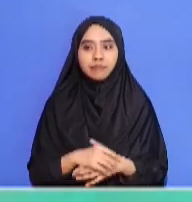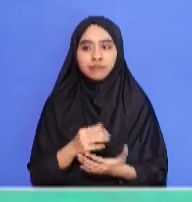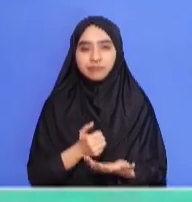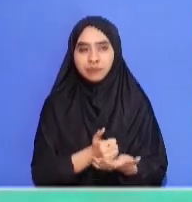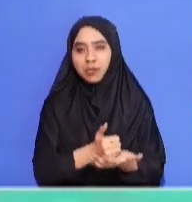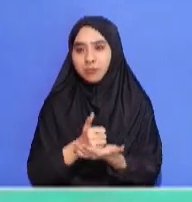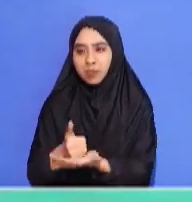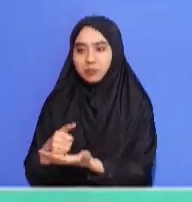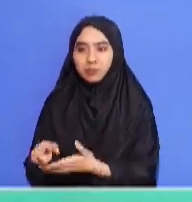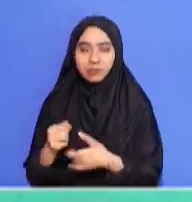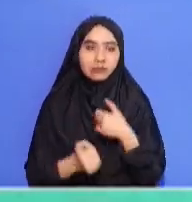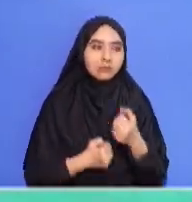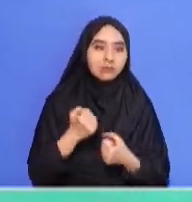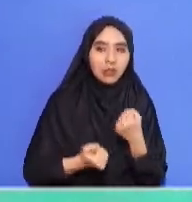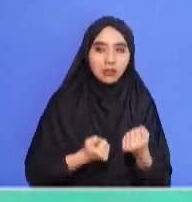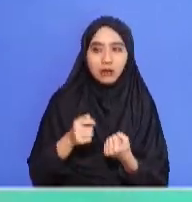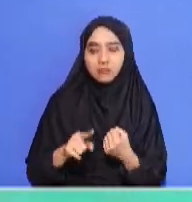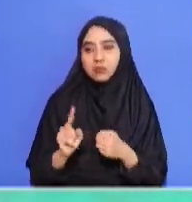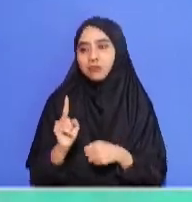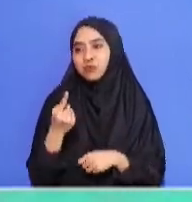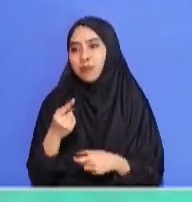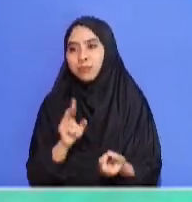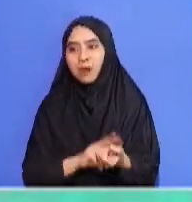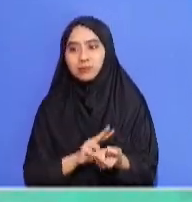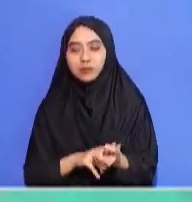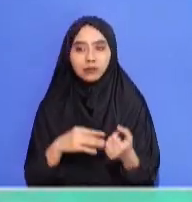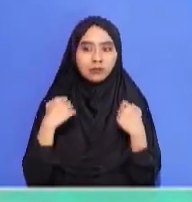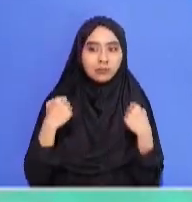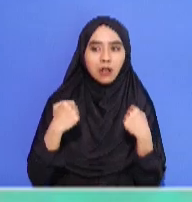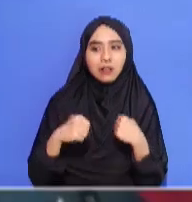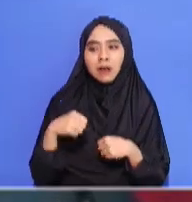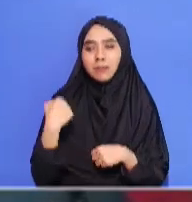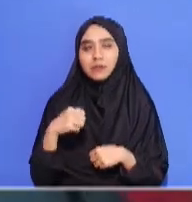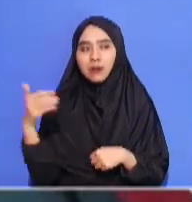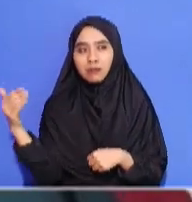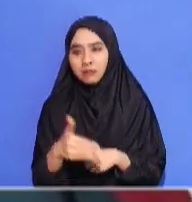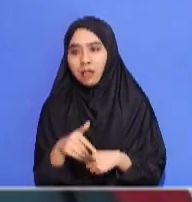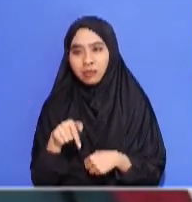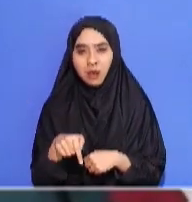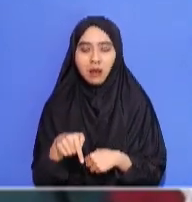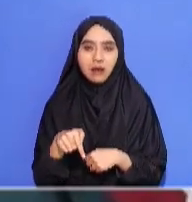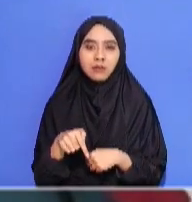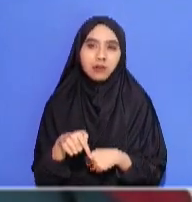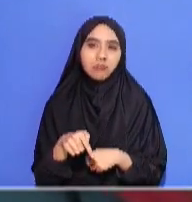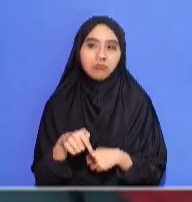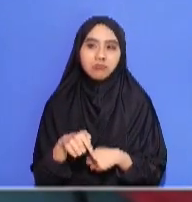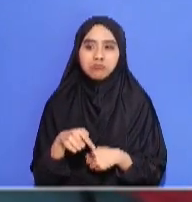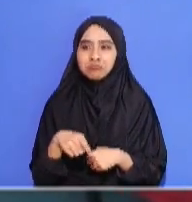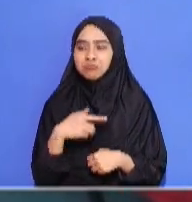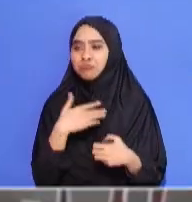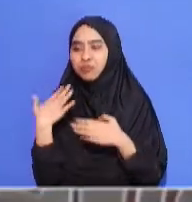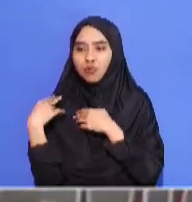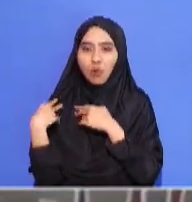kesehatan yang digelar, terutama pemeriksaan kesehatan. Adapun yang tidak bisa hadir bisa dilakukan dengan cara jemput bola.